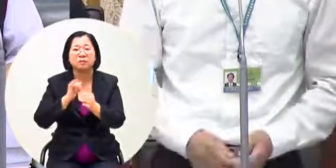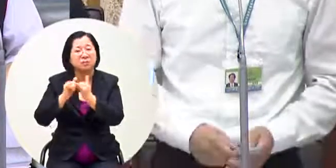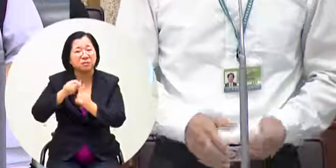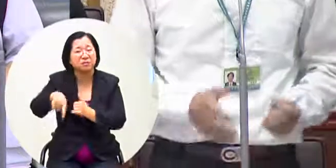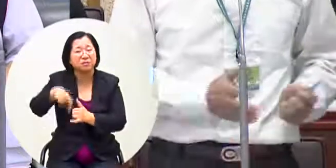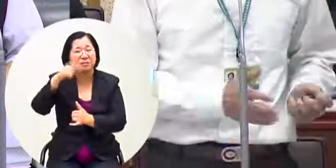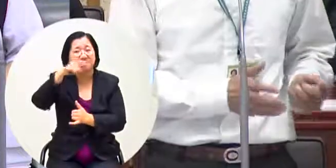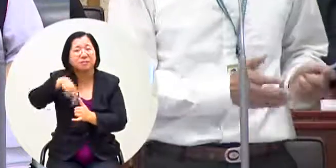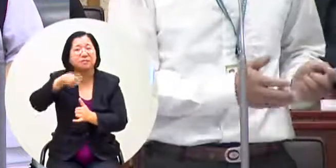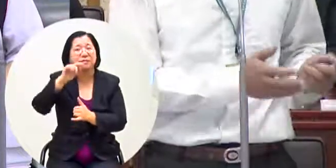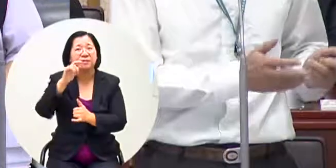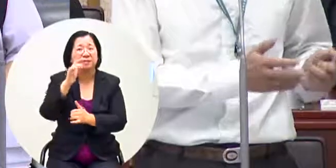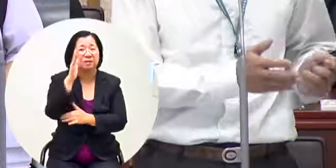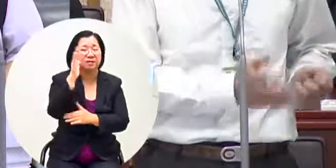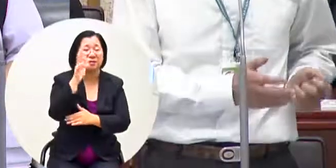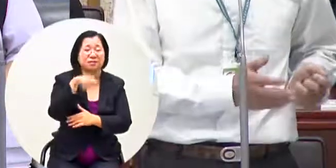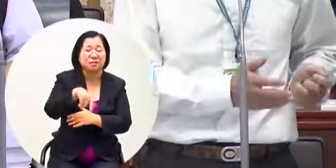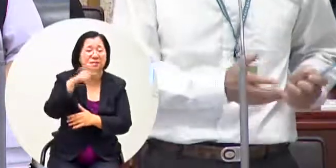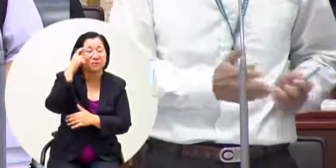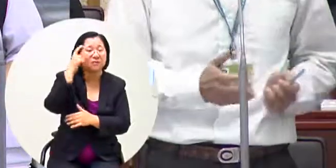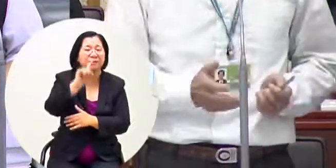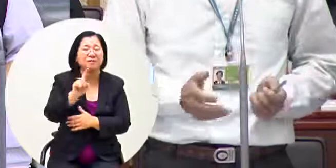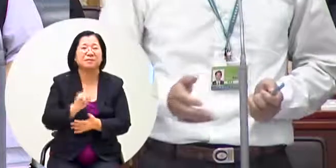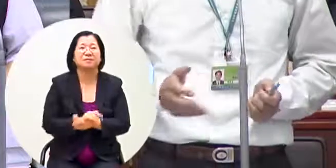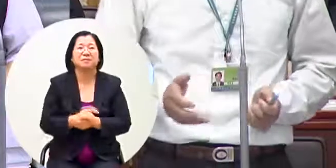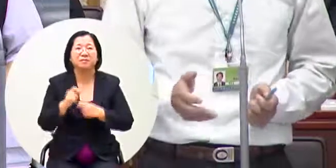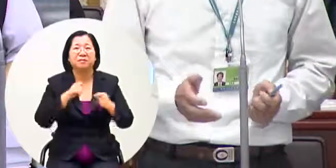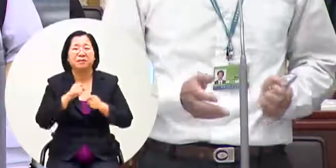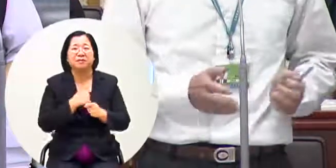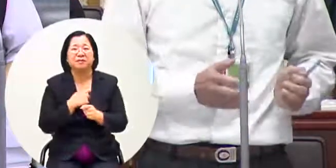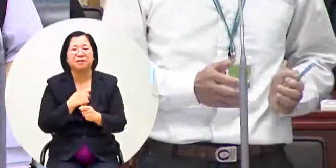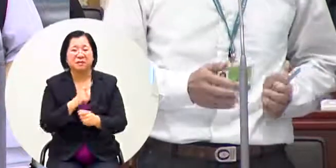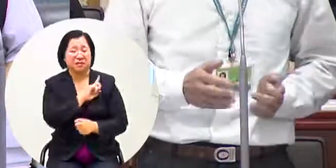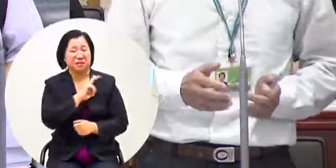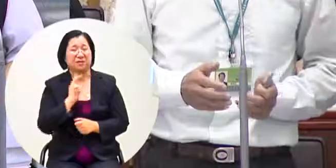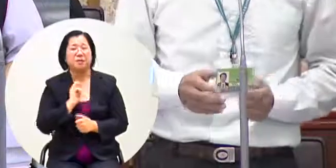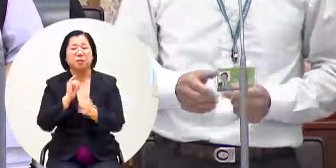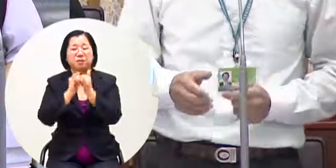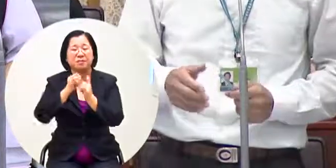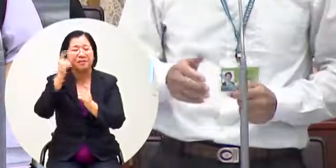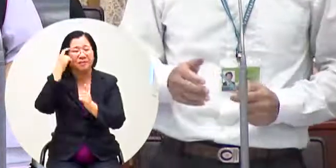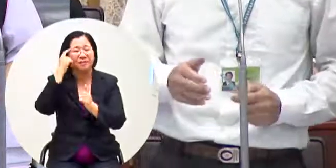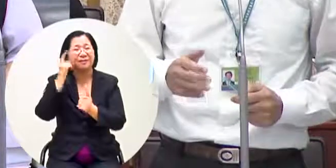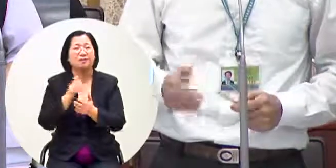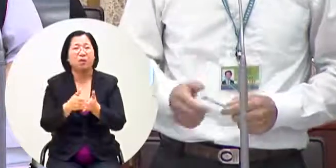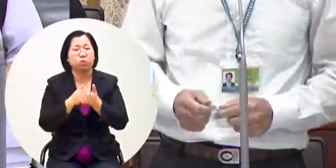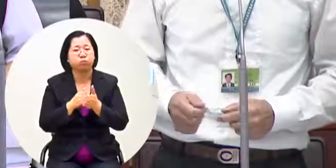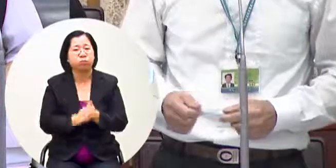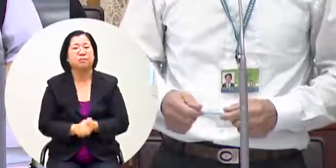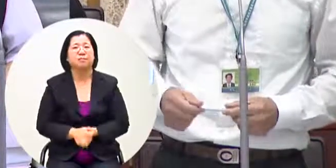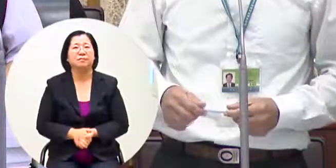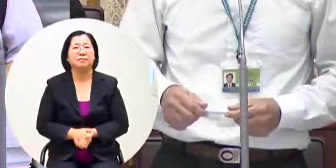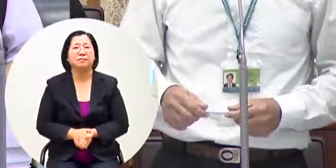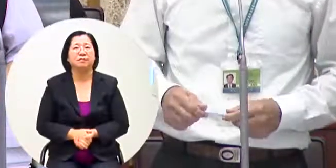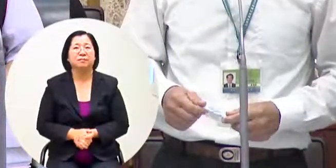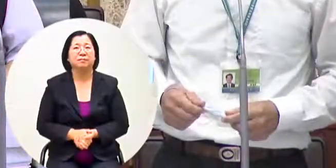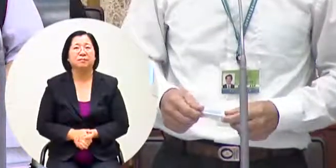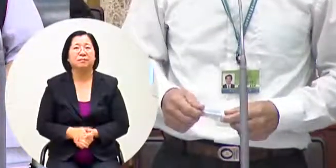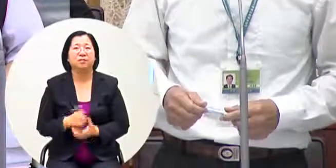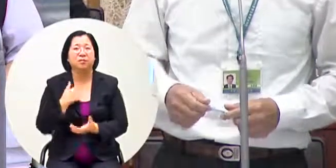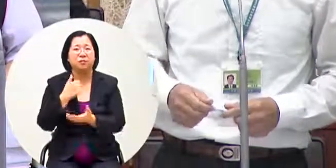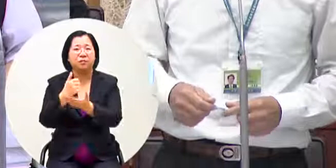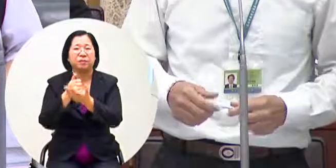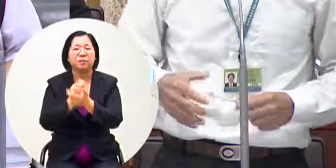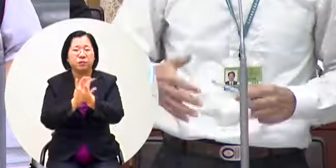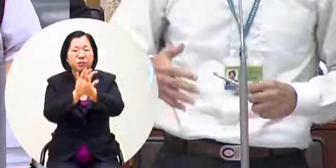是讲咱爱兼顾咱的民意吼，咱这民意的需求，阮请迄、那个。推动的单位，国道